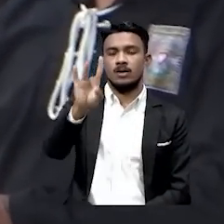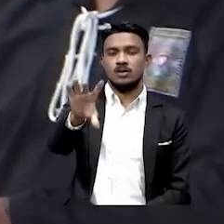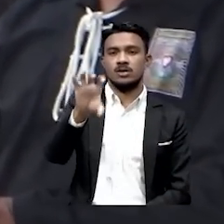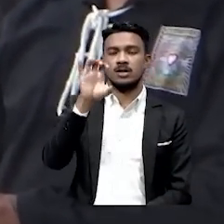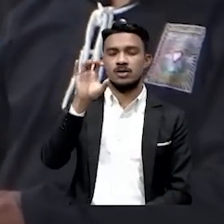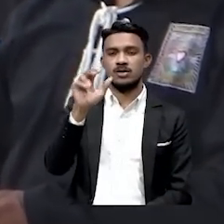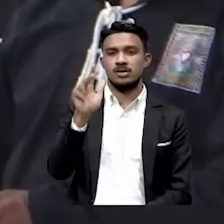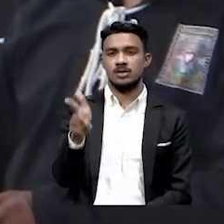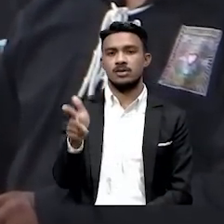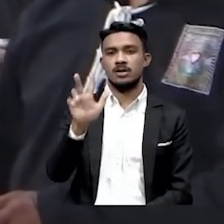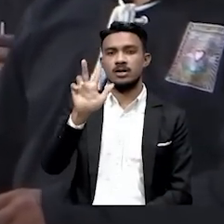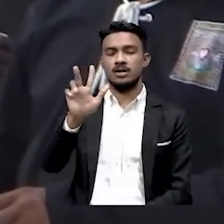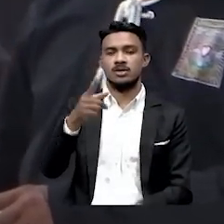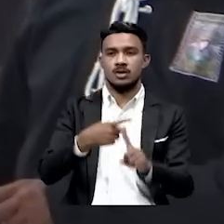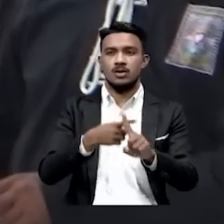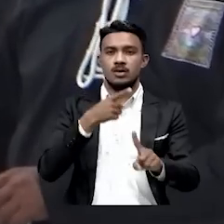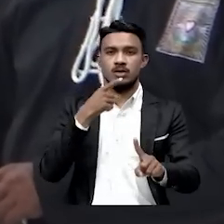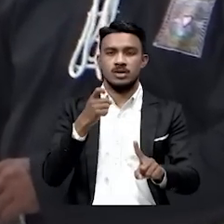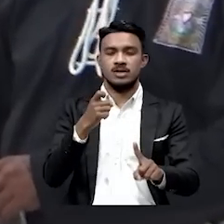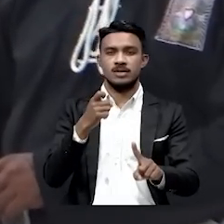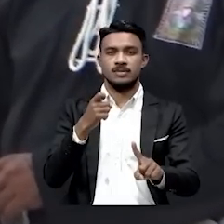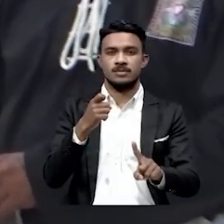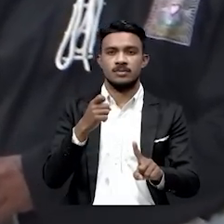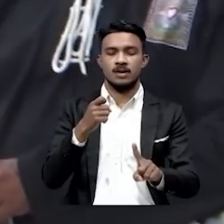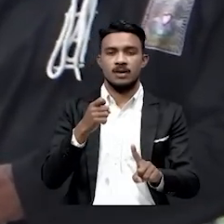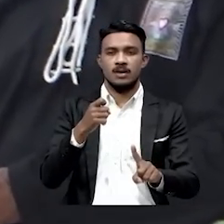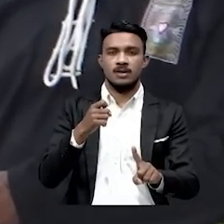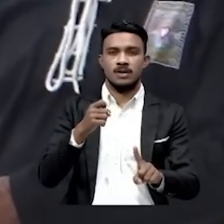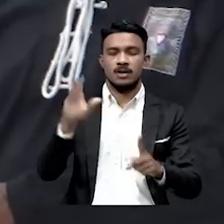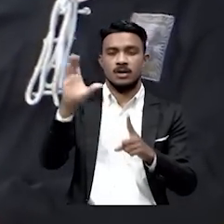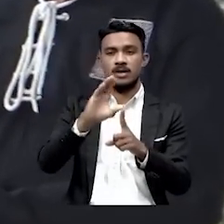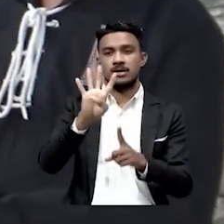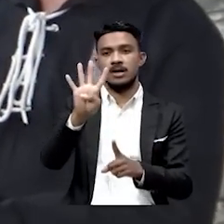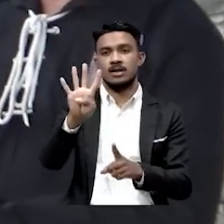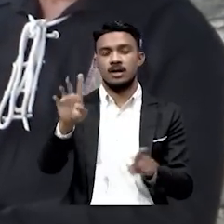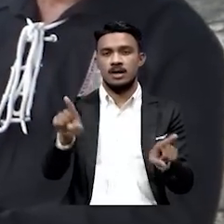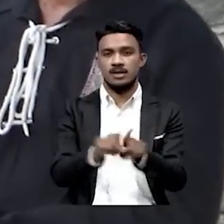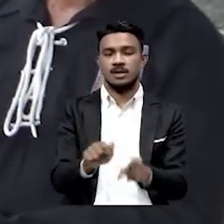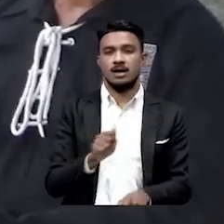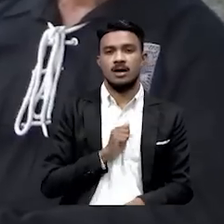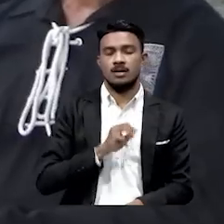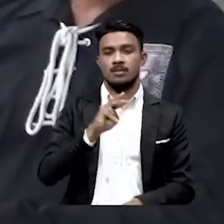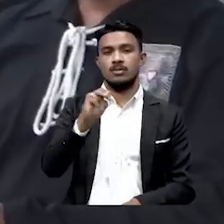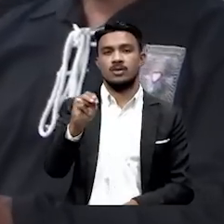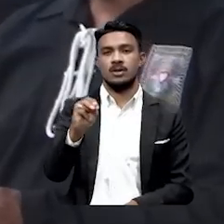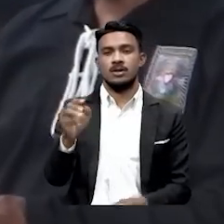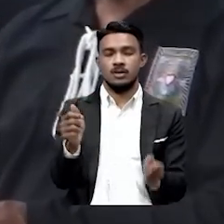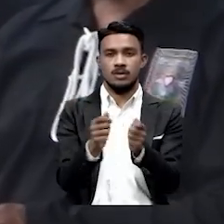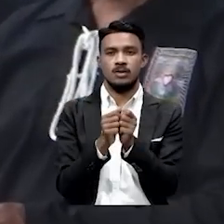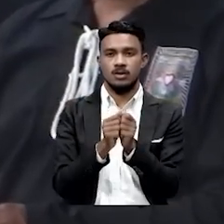853 mai usi ranting hat kanesan ranting ai muti pone sub